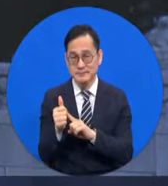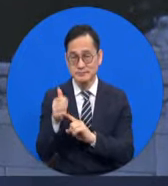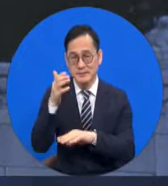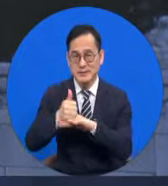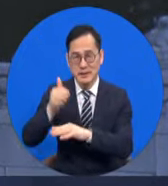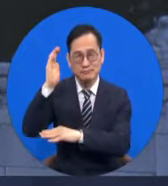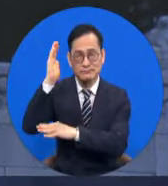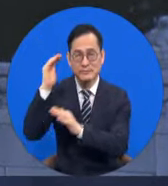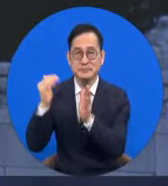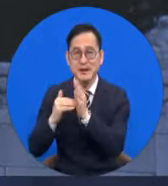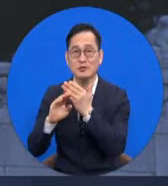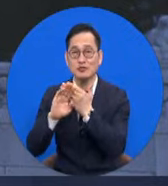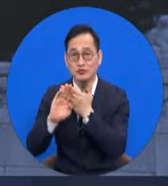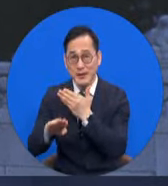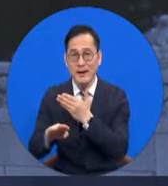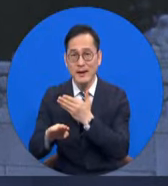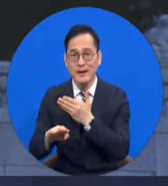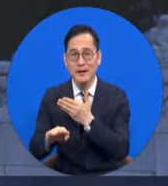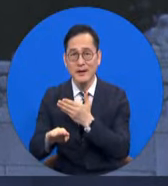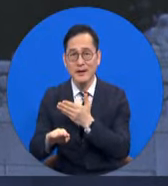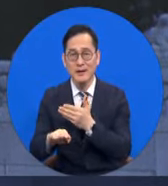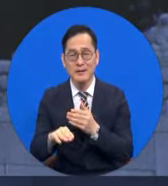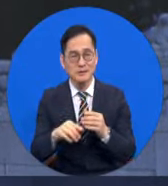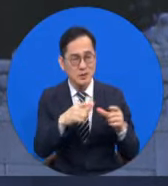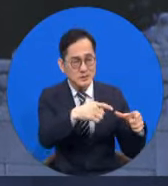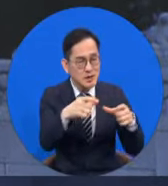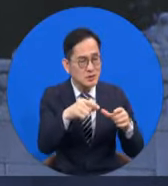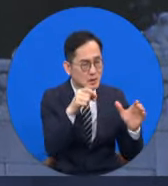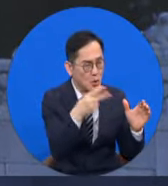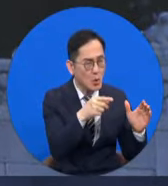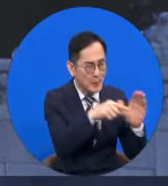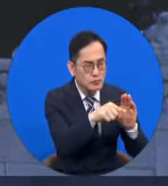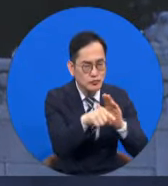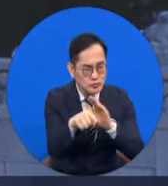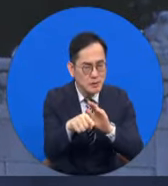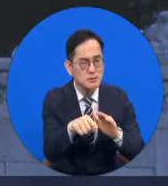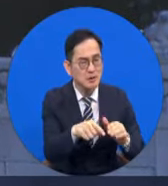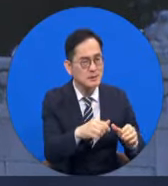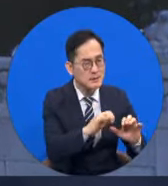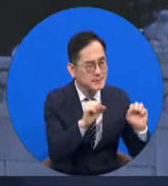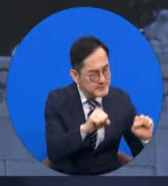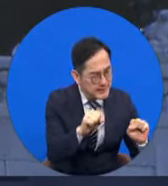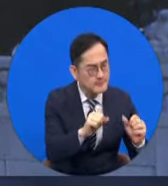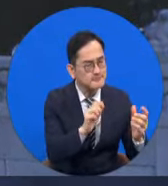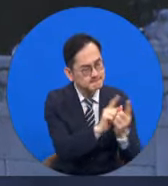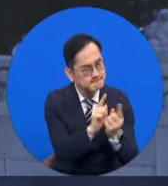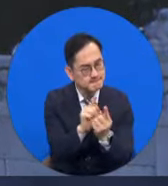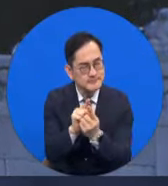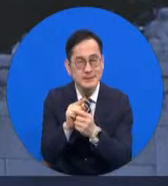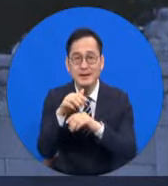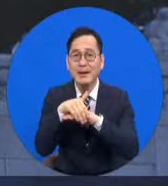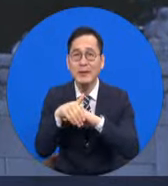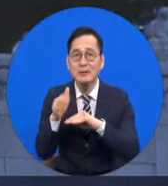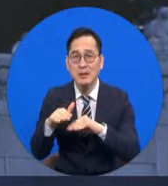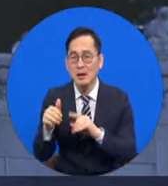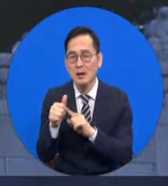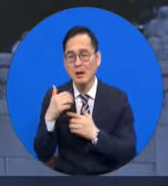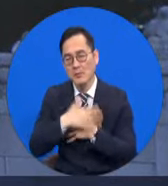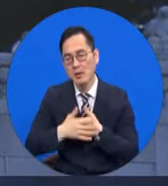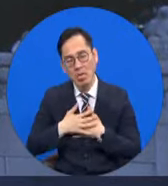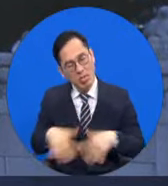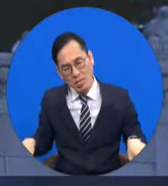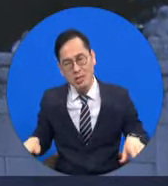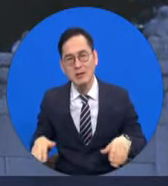늦은 시각에 총선 캠페인 일정을 잡았는데 한비대위원장이 탈진을 해서 예정된 일정을 소화하지